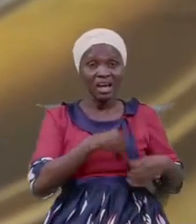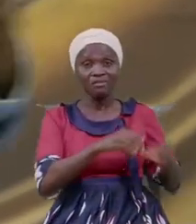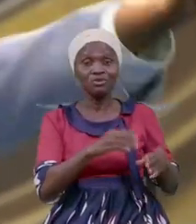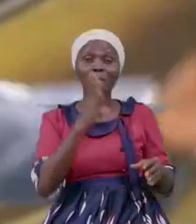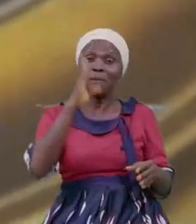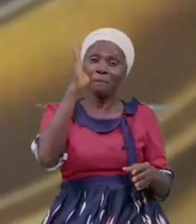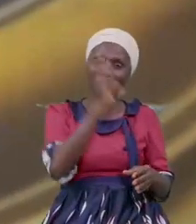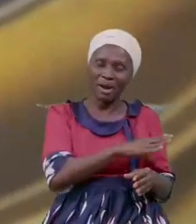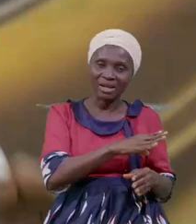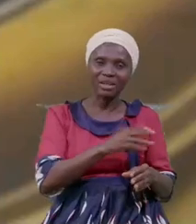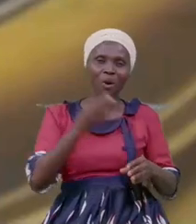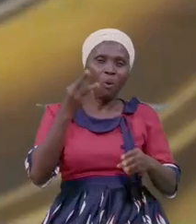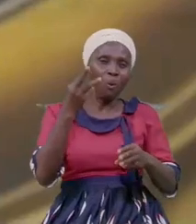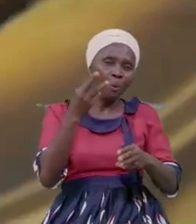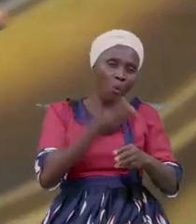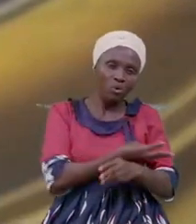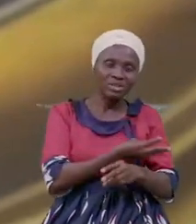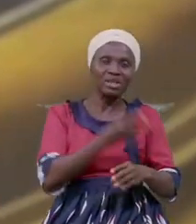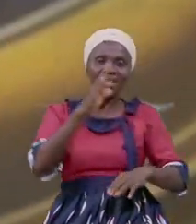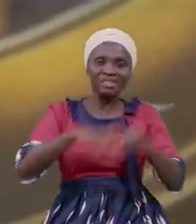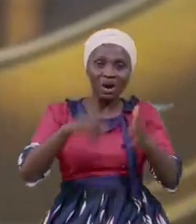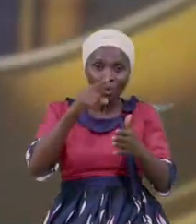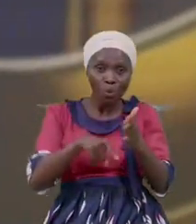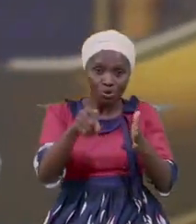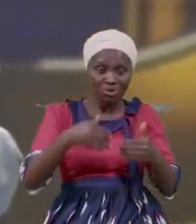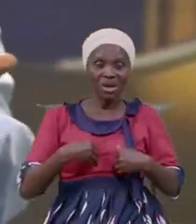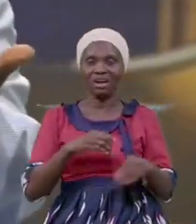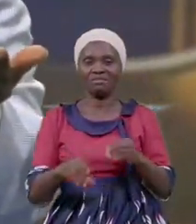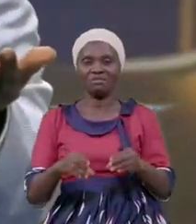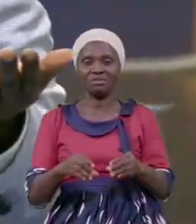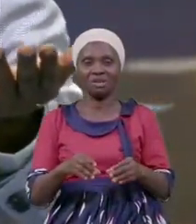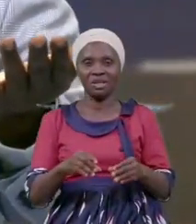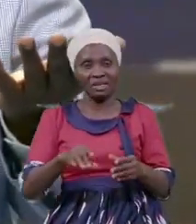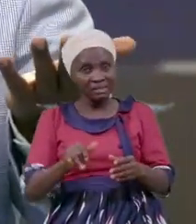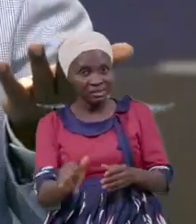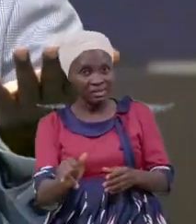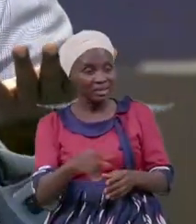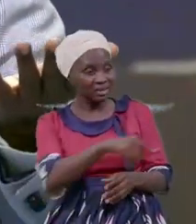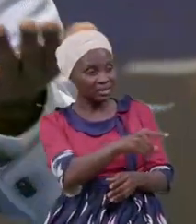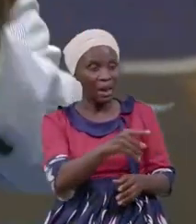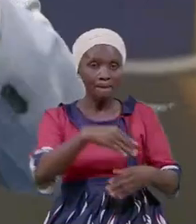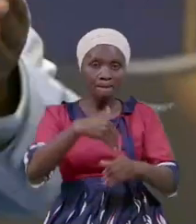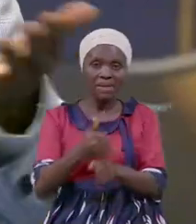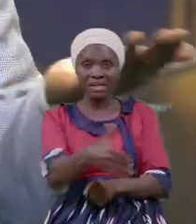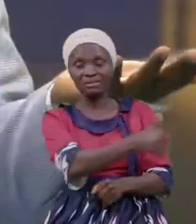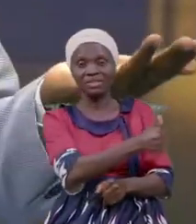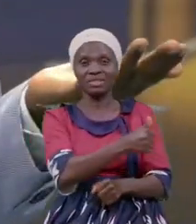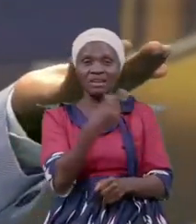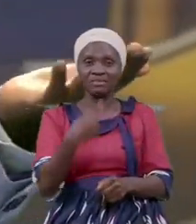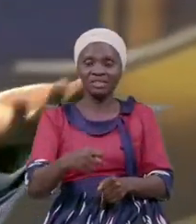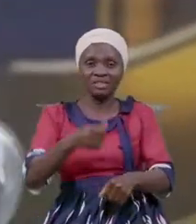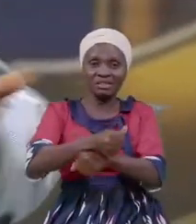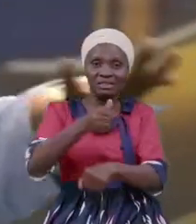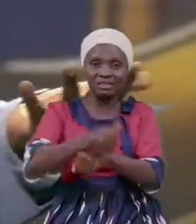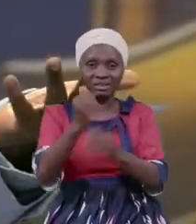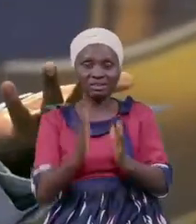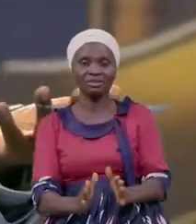cependant ils se placent en accusateurs ils sont tous partis alors